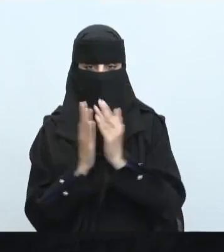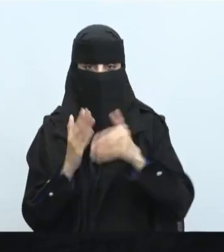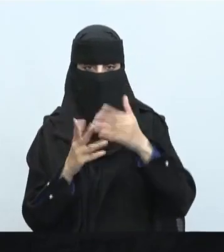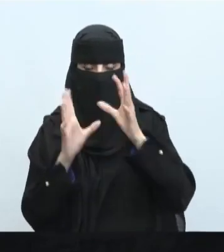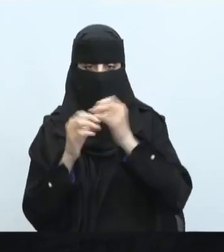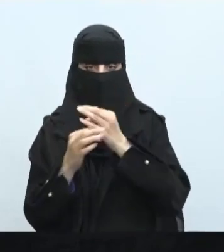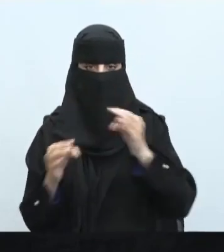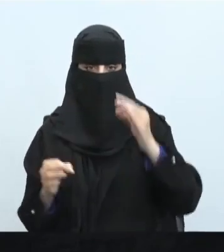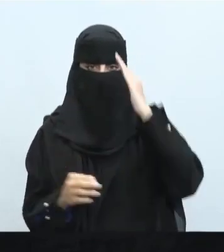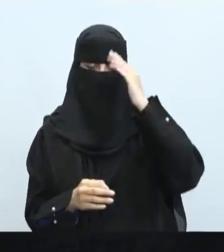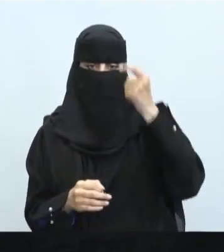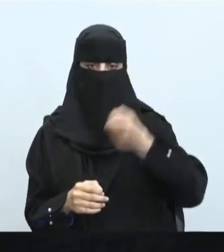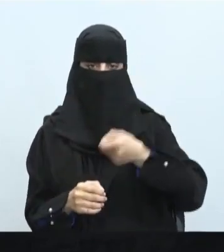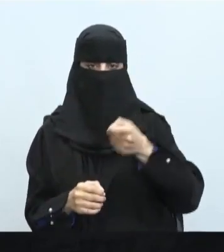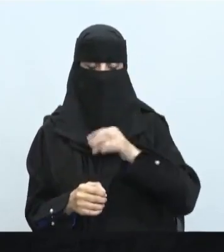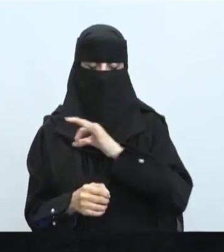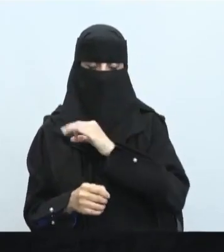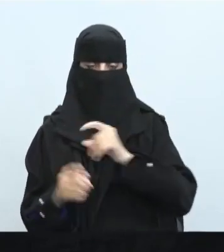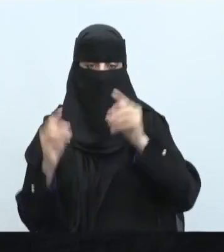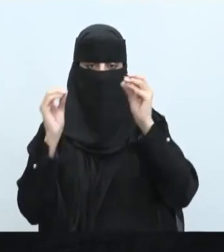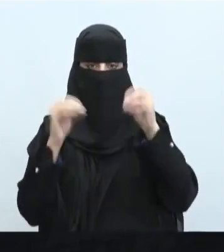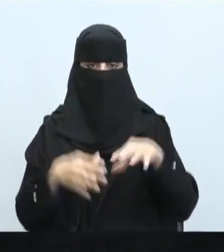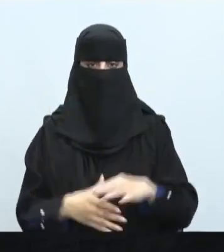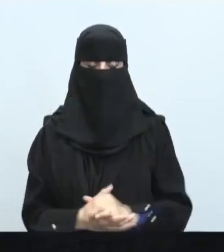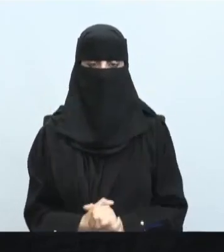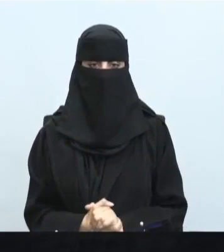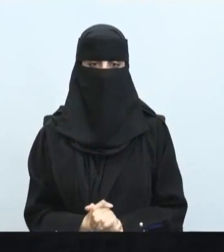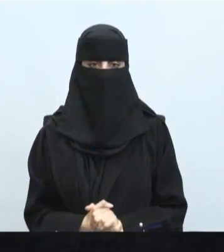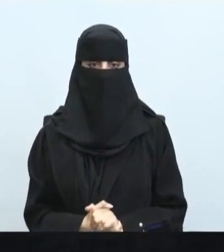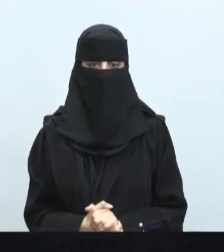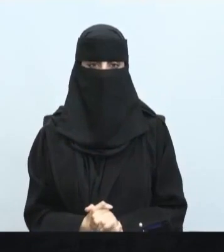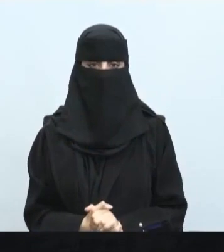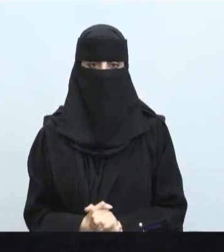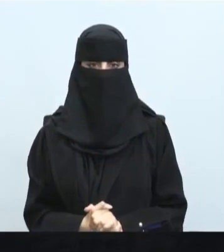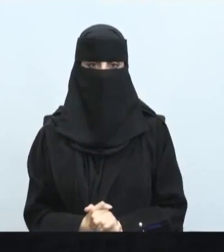في درس قادم استودعكم الله والسلام عليكم ورحمه الله وبركاته